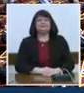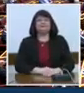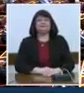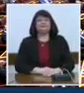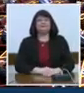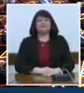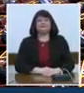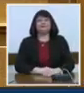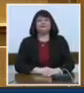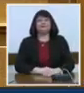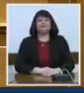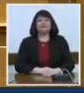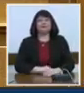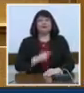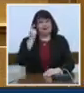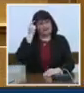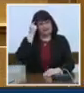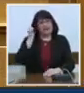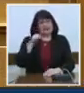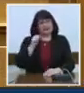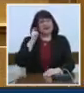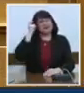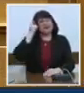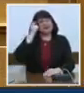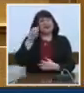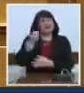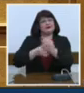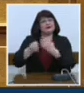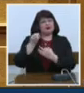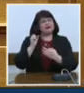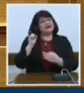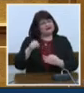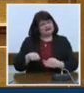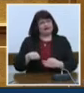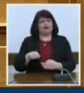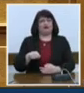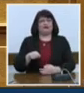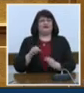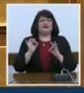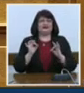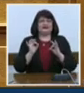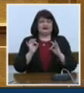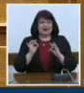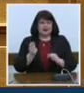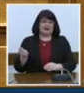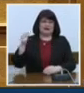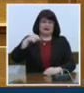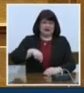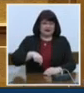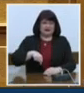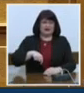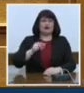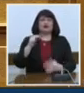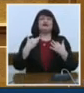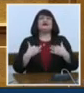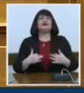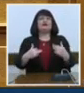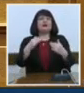Συμμερίζομαι τη σκέψη σας και ερχόμενος στο Κοινοβούλιο άκουσα